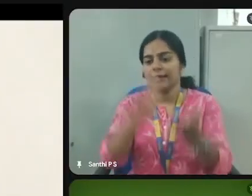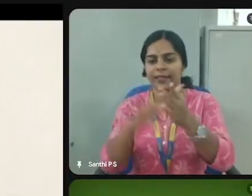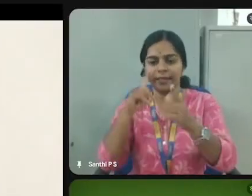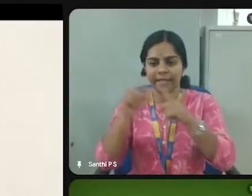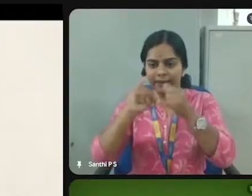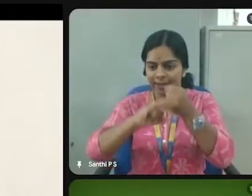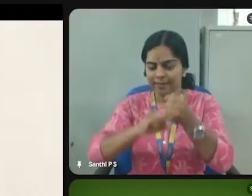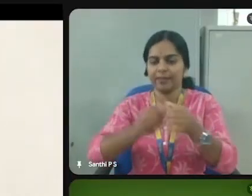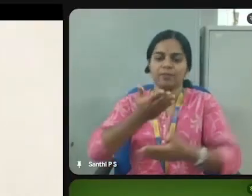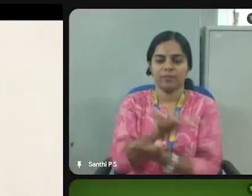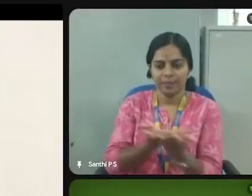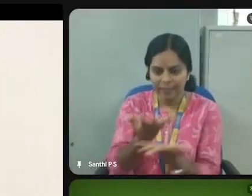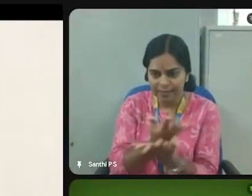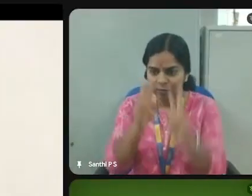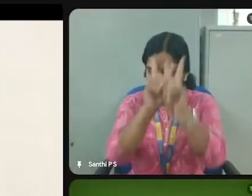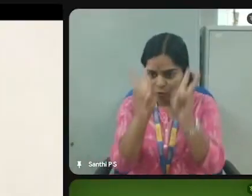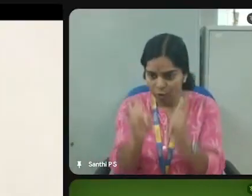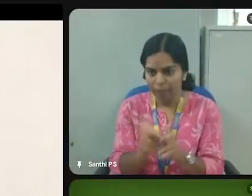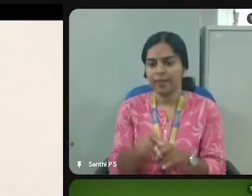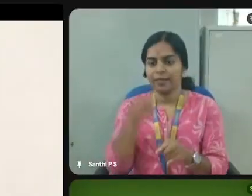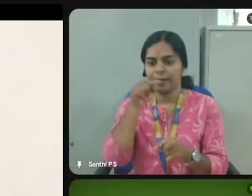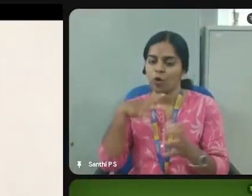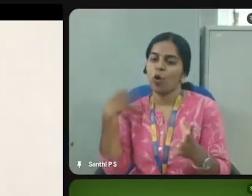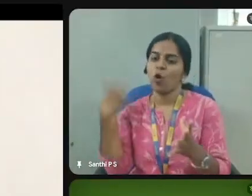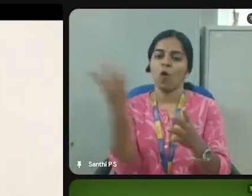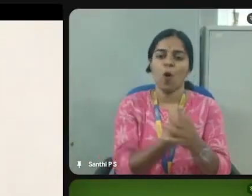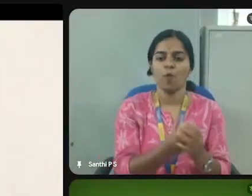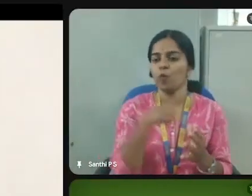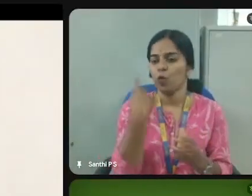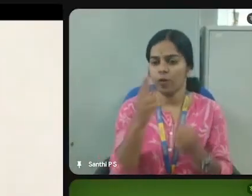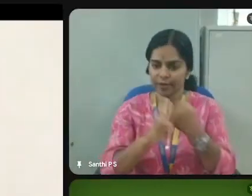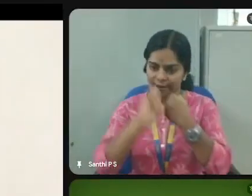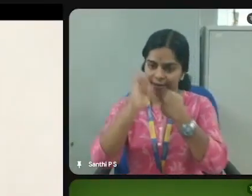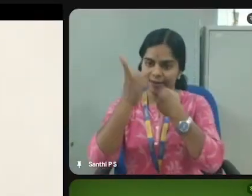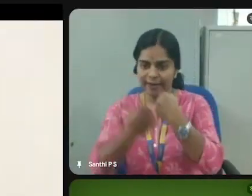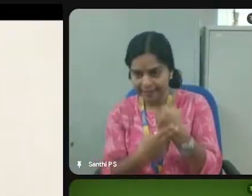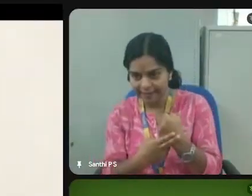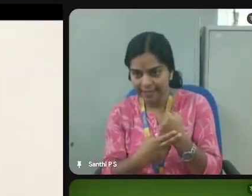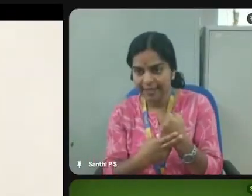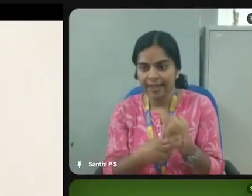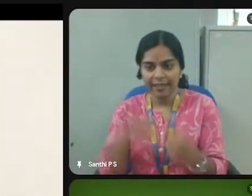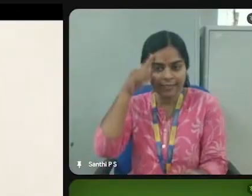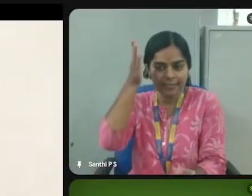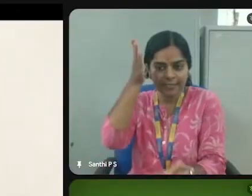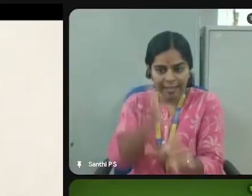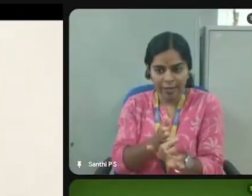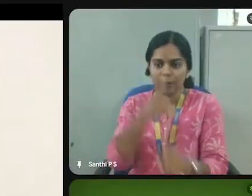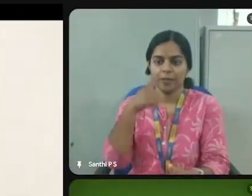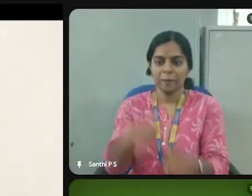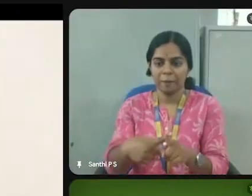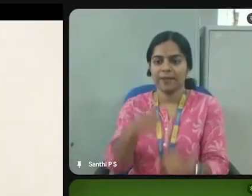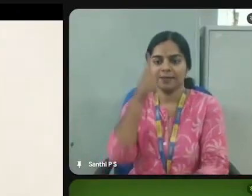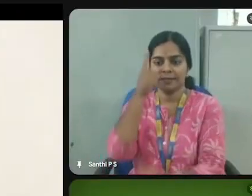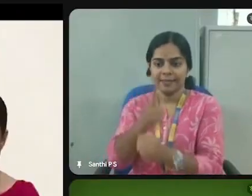ചർച്ച ചെയ്യാൻ പോകുന്നത്. അതിനായി നമ്മോടൊപ്പം ചേരുന്നത് നിഷിലെ ക്ലിനിക്കൽ സൈക്കോളജിസ്റ്റും ലെക്ചററുമായ